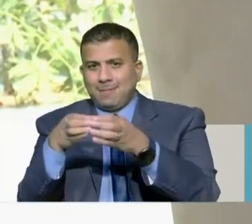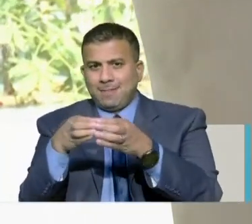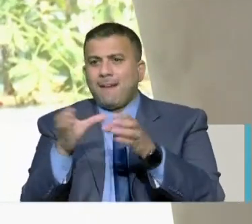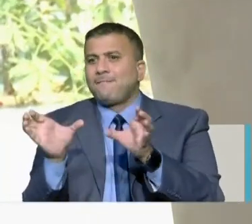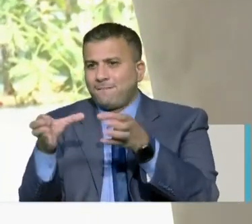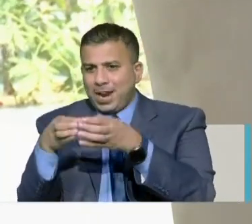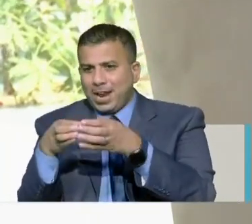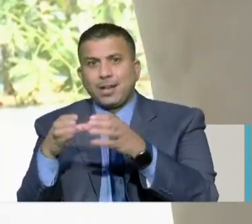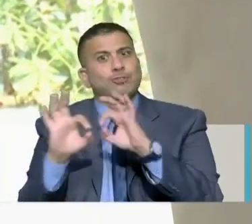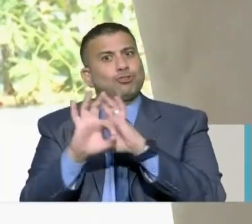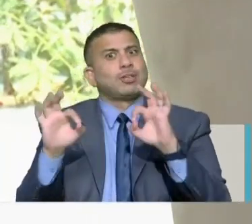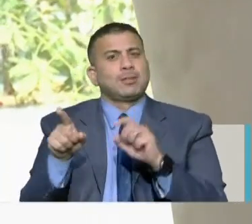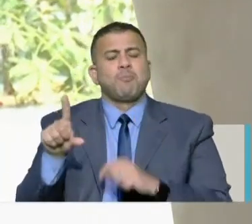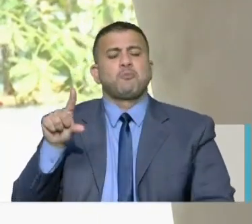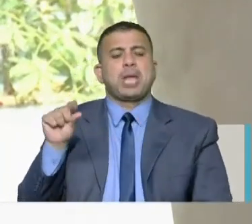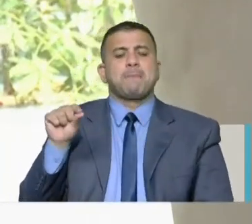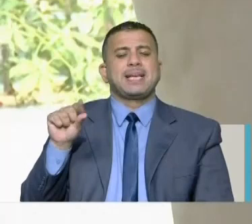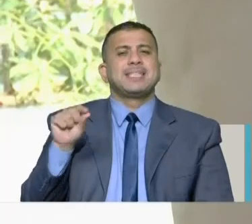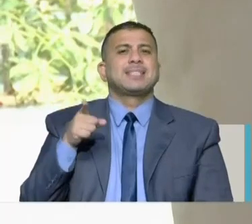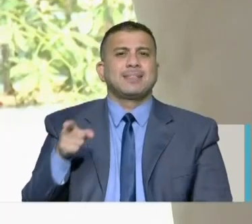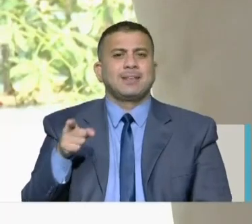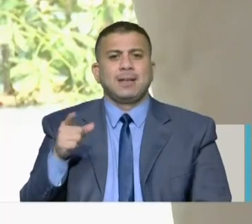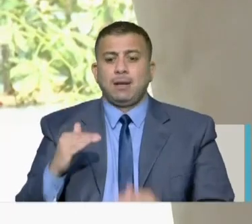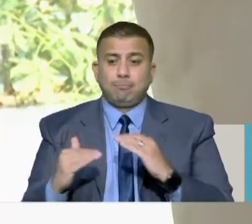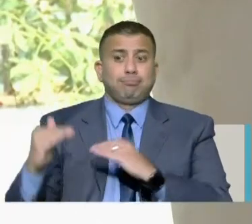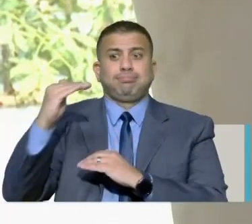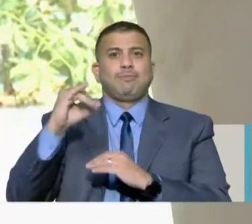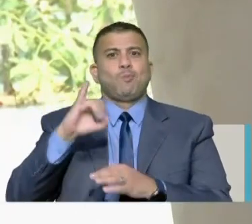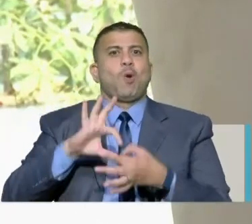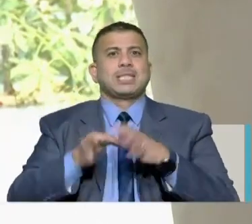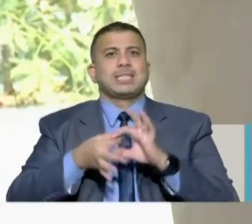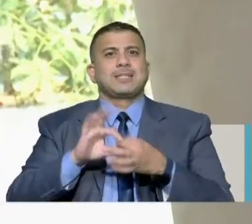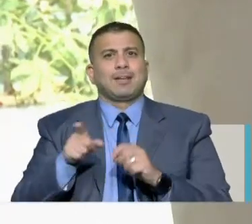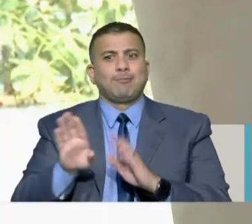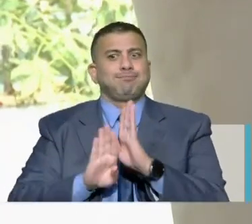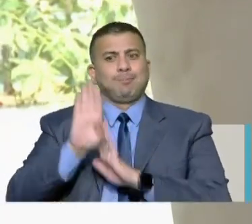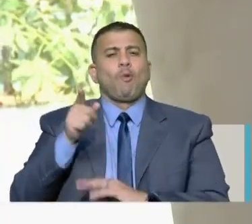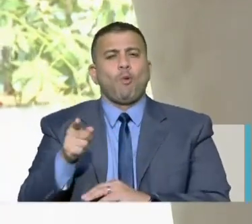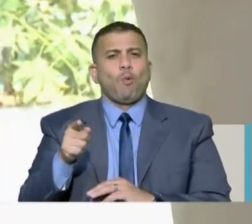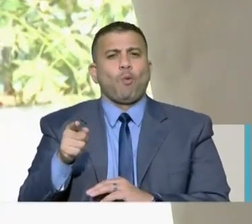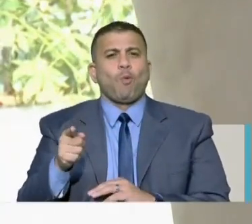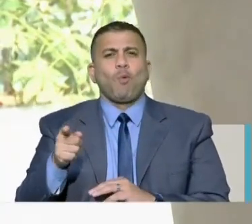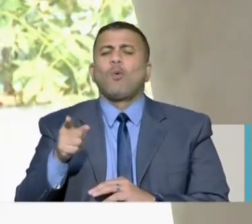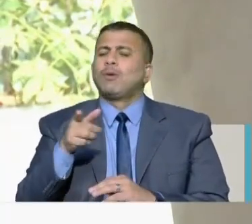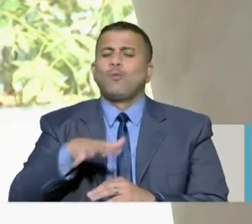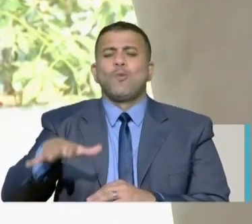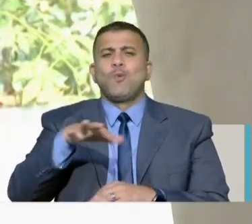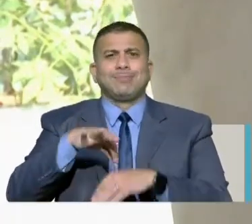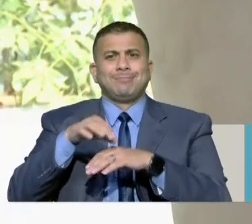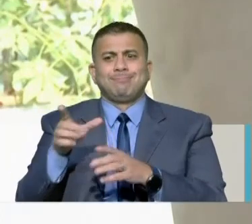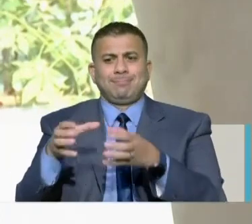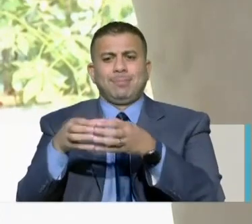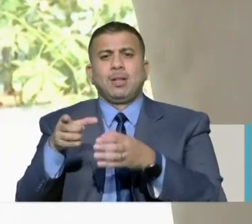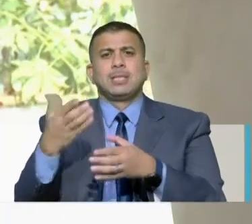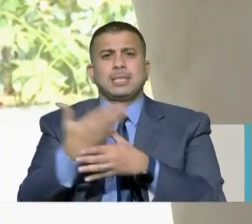فريق متكامل متميز هو اللي يرفع هذه المؤسسه وهو هذا الفريق اللي هو